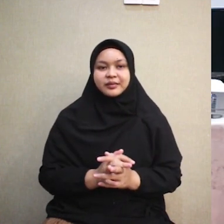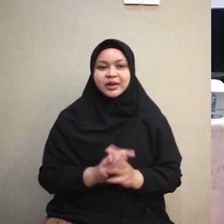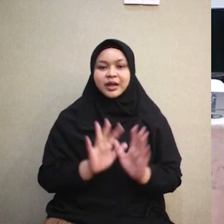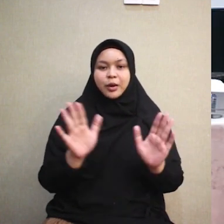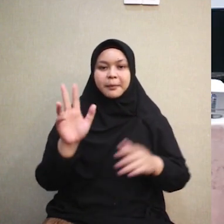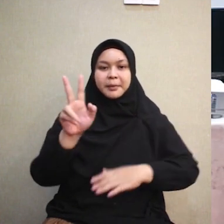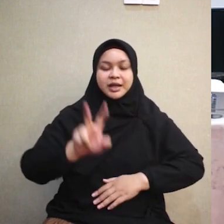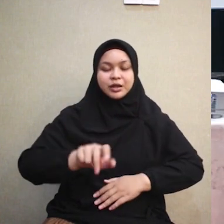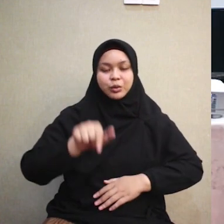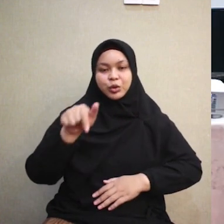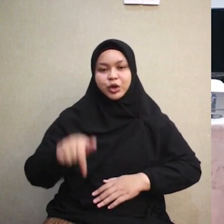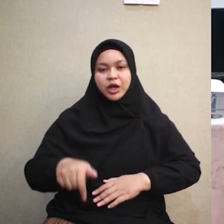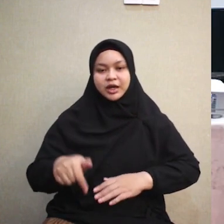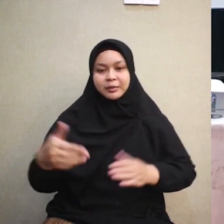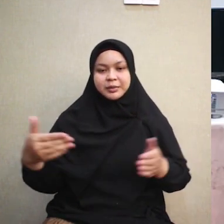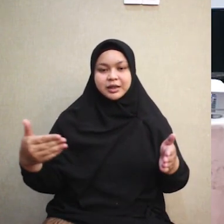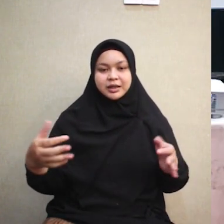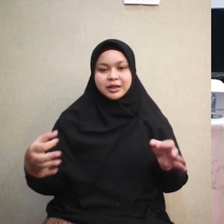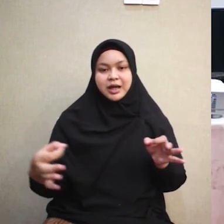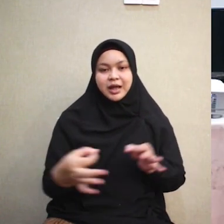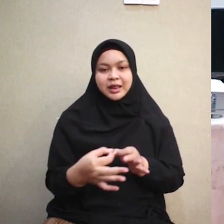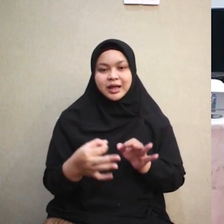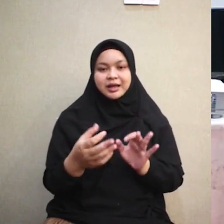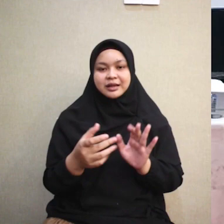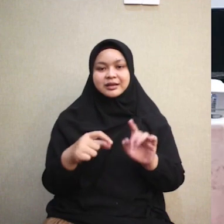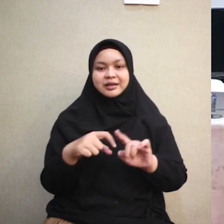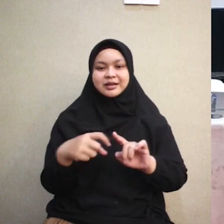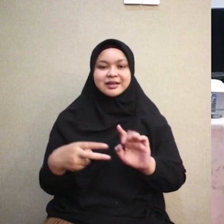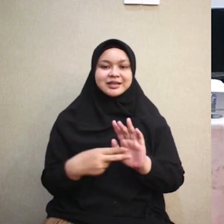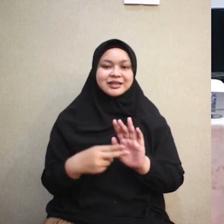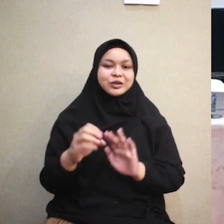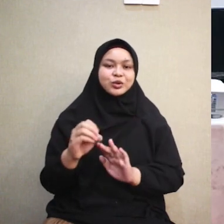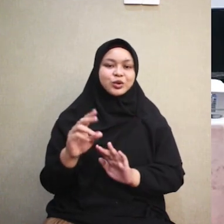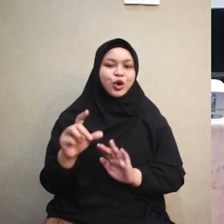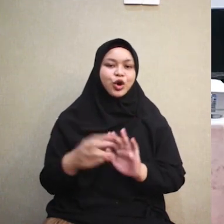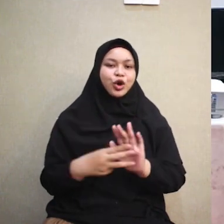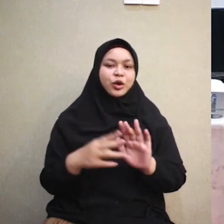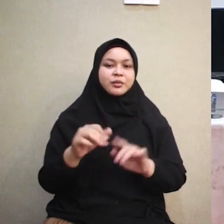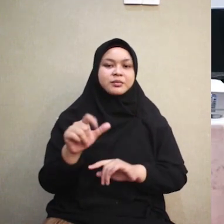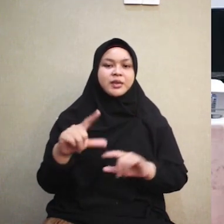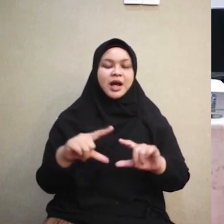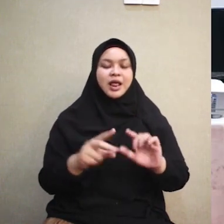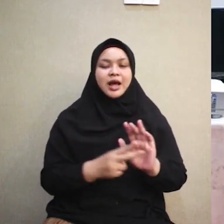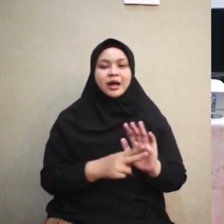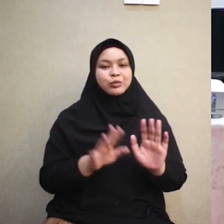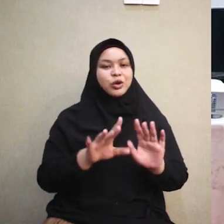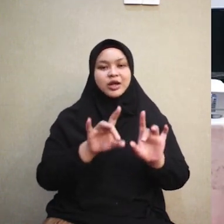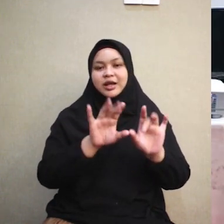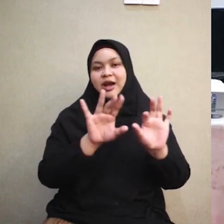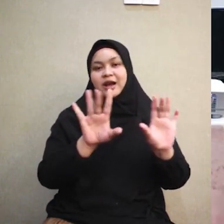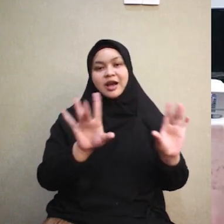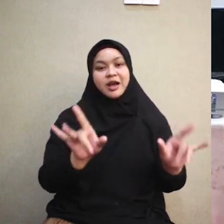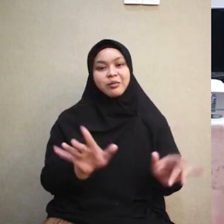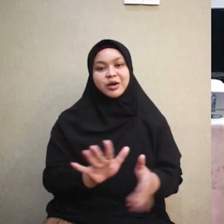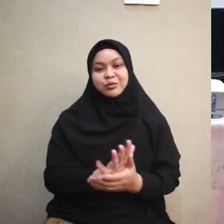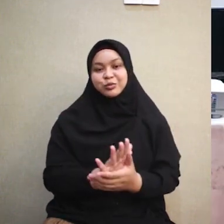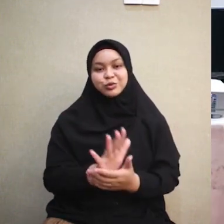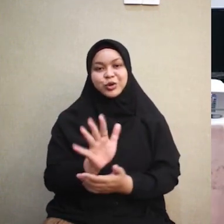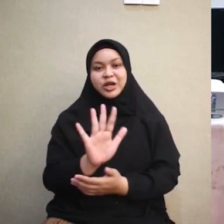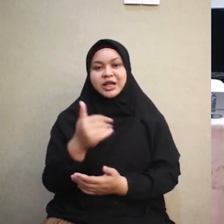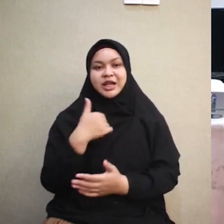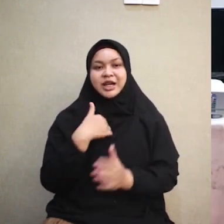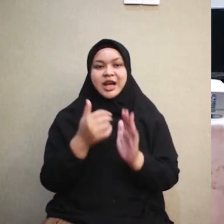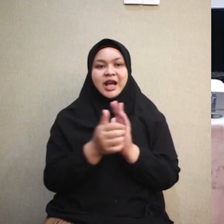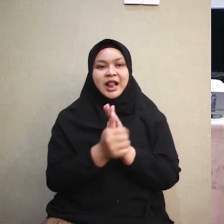apa namanya pendekatan kenormalan di dalam melihat difabel nah keragaman ya bukan keragaman ini ada ahlinya ini soalnya